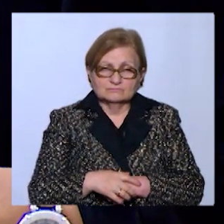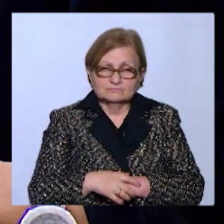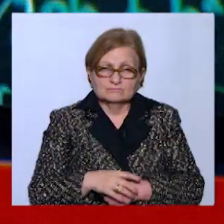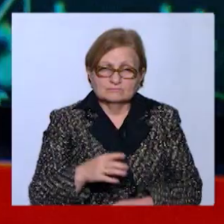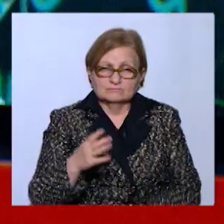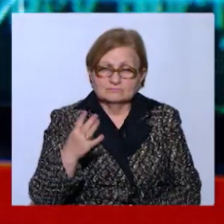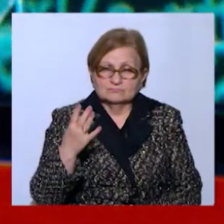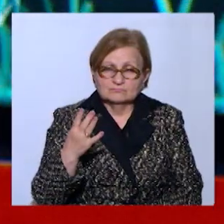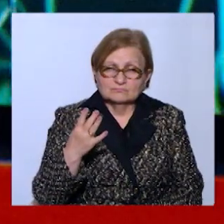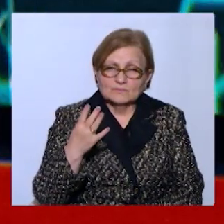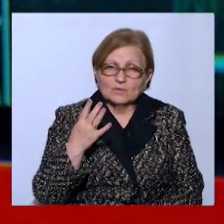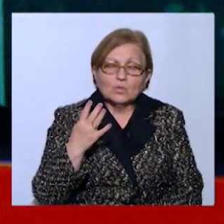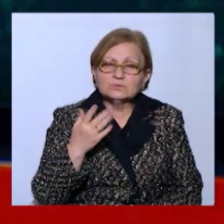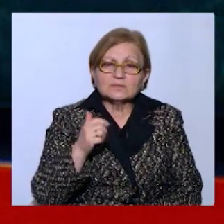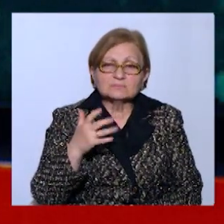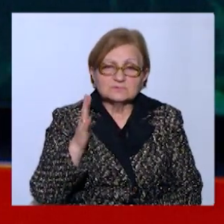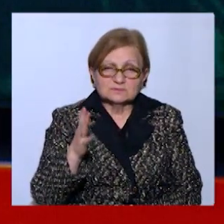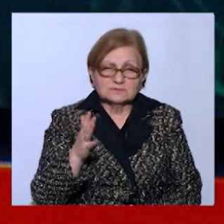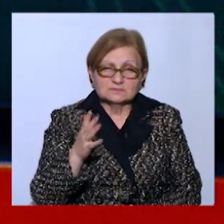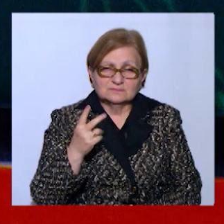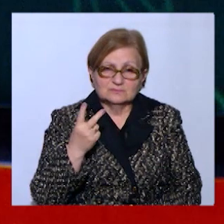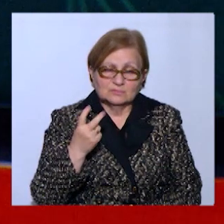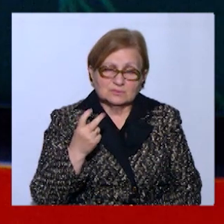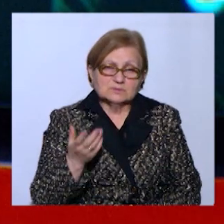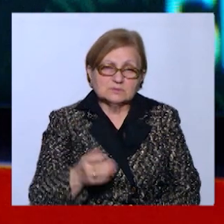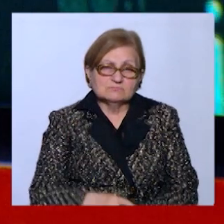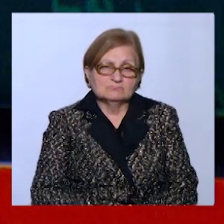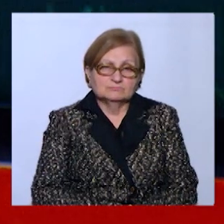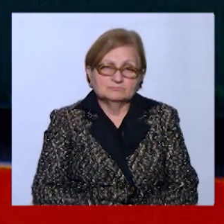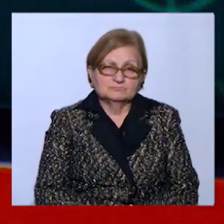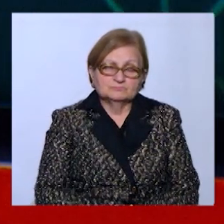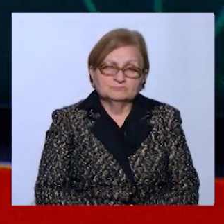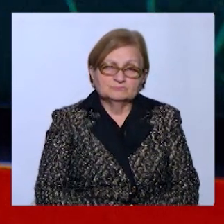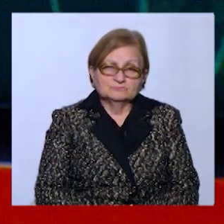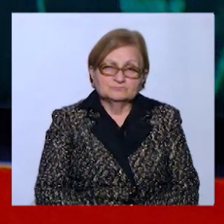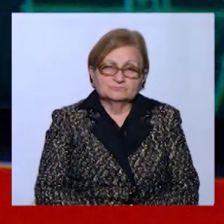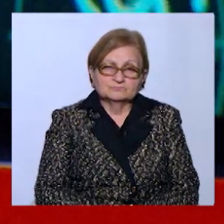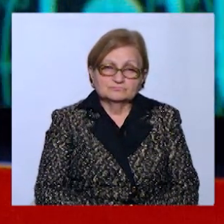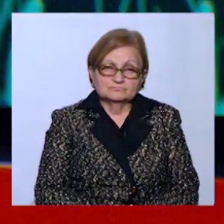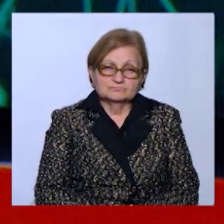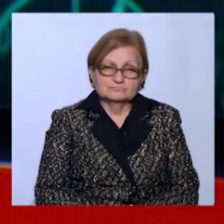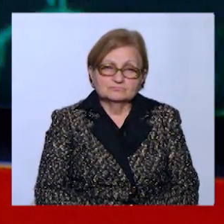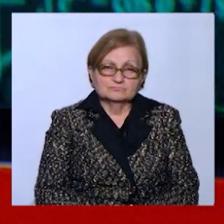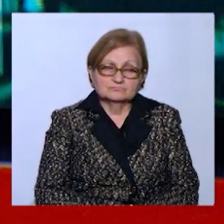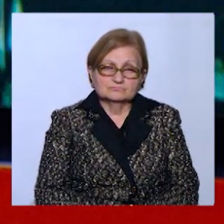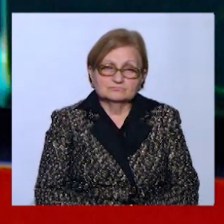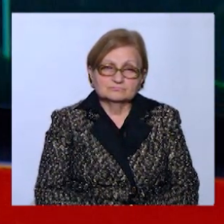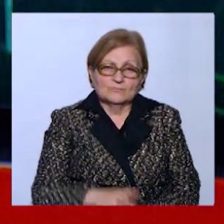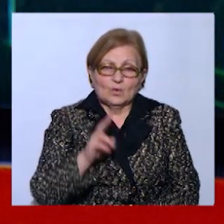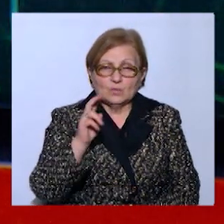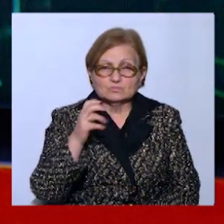4. 4 რამდენი იქნება? 4 200. ხო, შესაბამისად არ არის რთული. 5